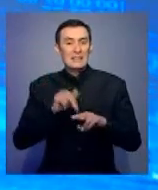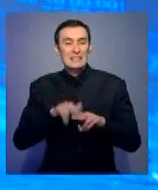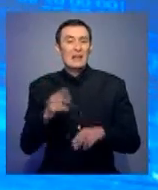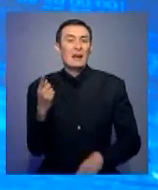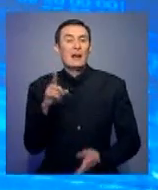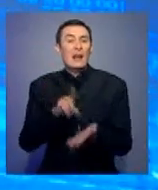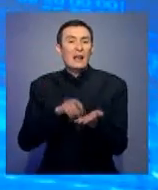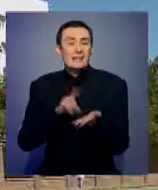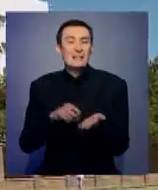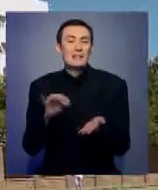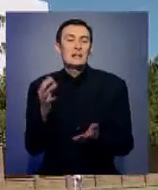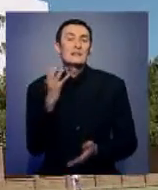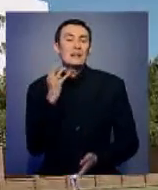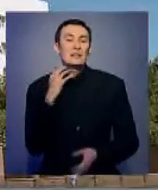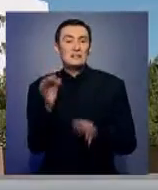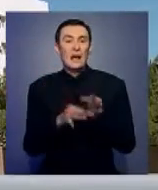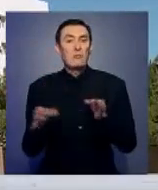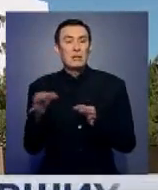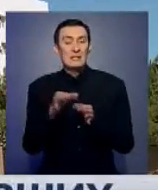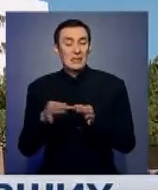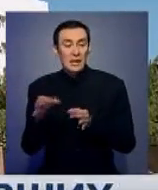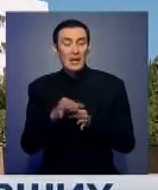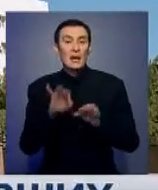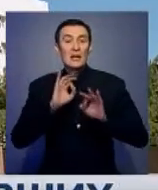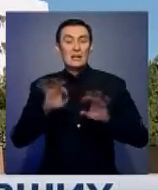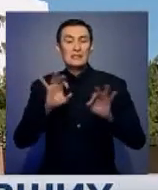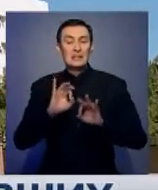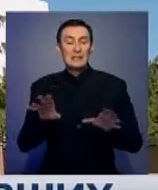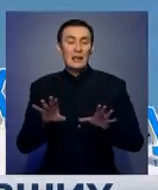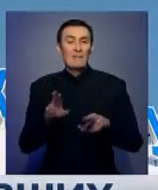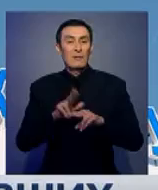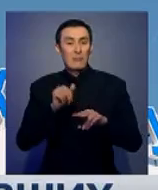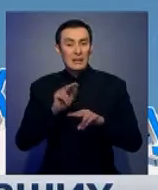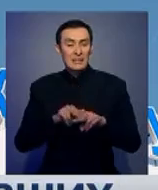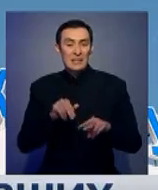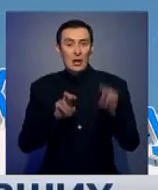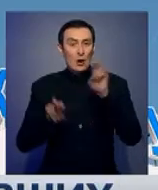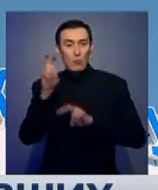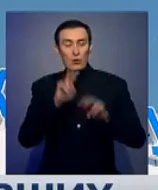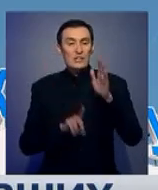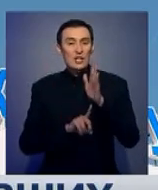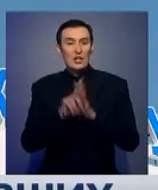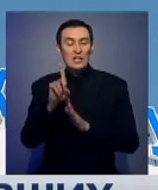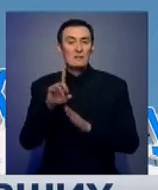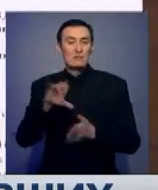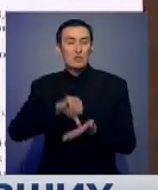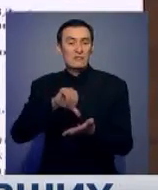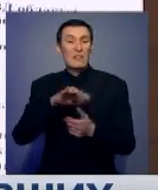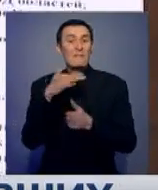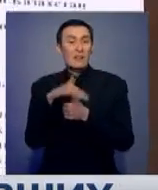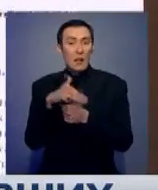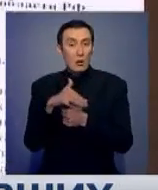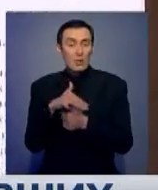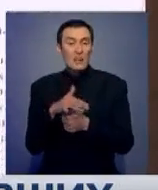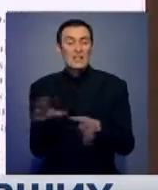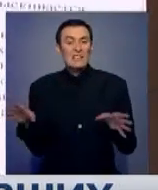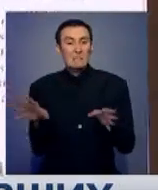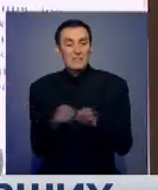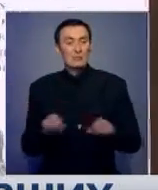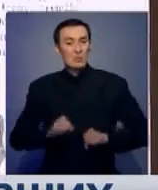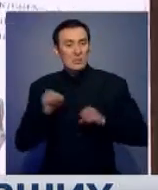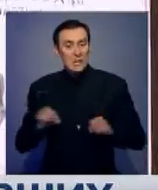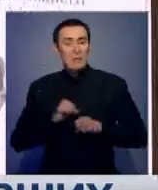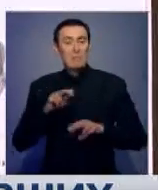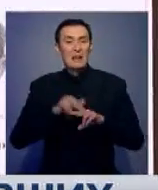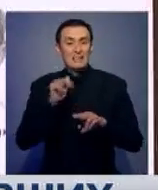из Карагандинской и Кызылординской областей. Как рассказали в пресс-службе ДВД, в поисках был задействован вертолет.